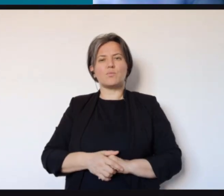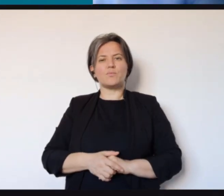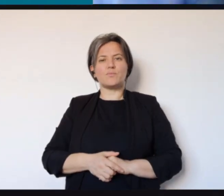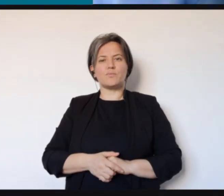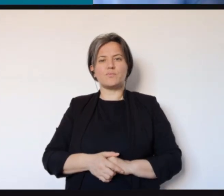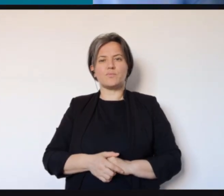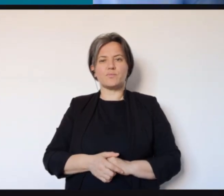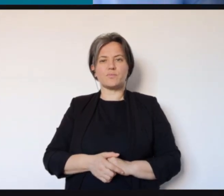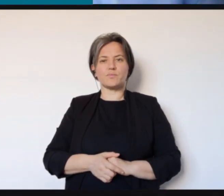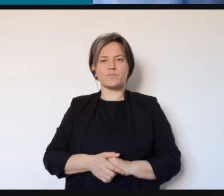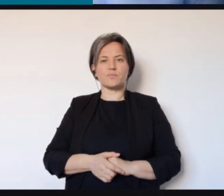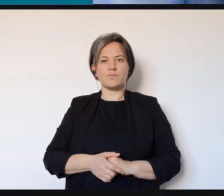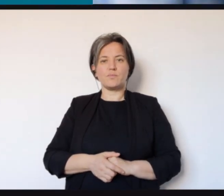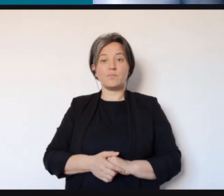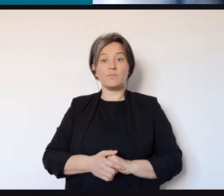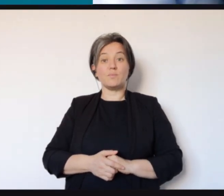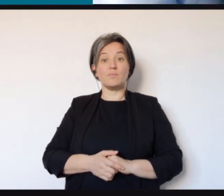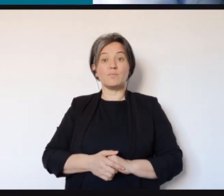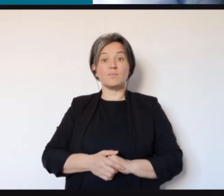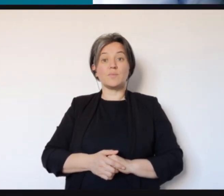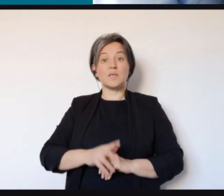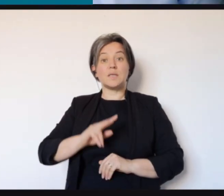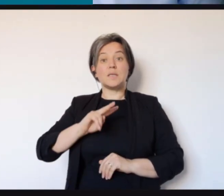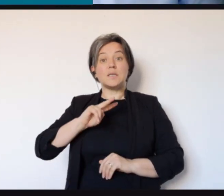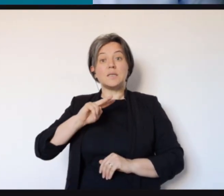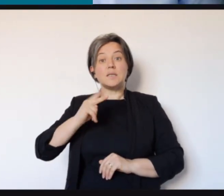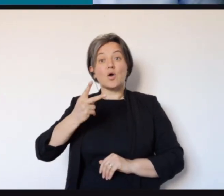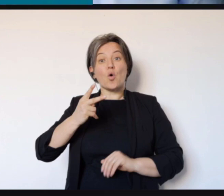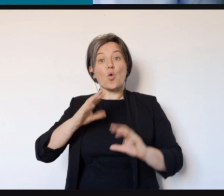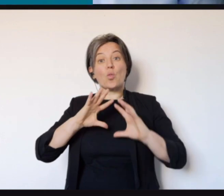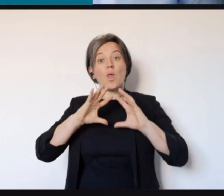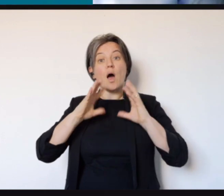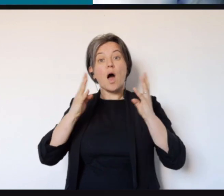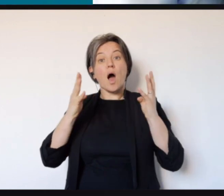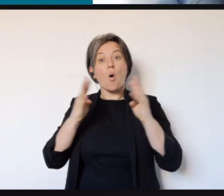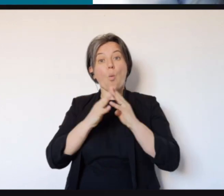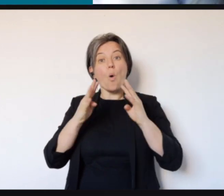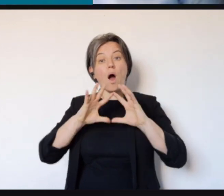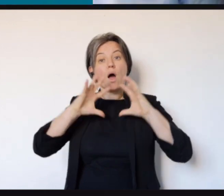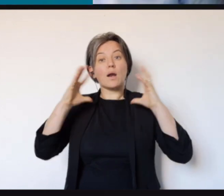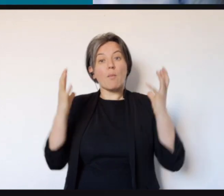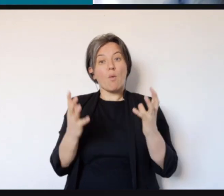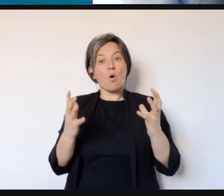un'altra delle cose è stato il richiamo alla Seconda Guerra Mondiale,